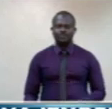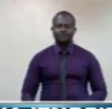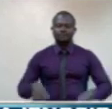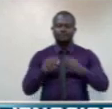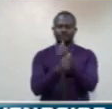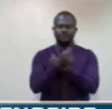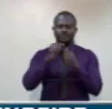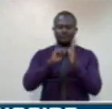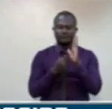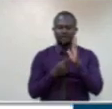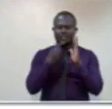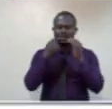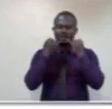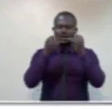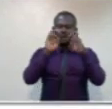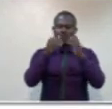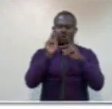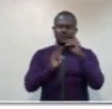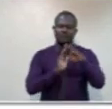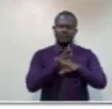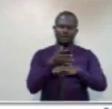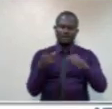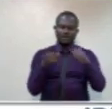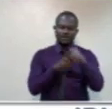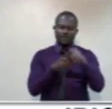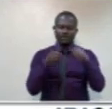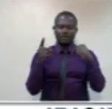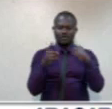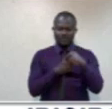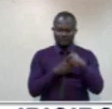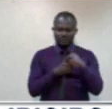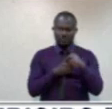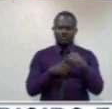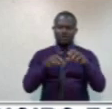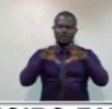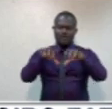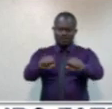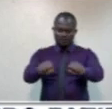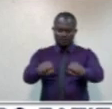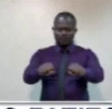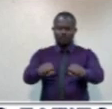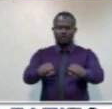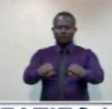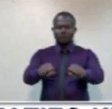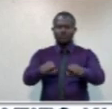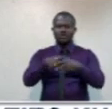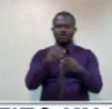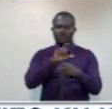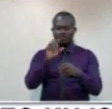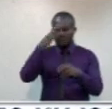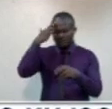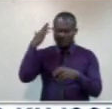duhindure ingingo tubabwire ko abantu bagera kuri 66 batawe muri yombi mu cyumweru cyo